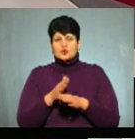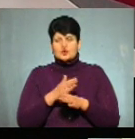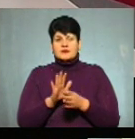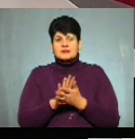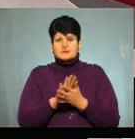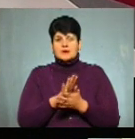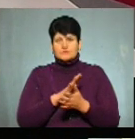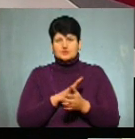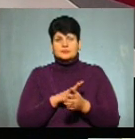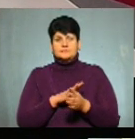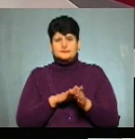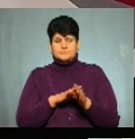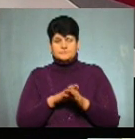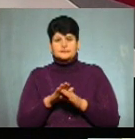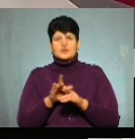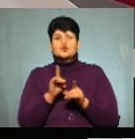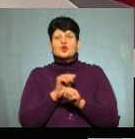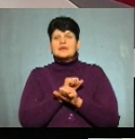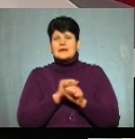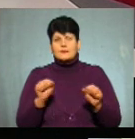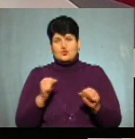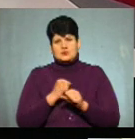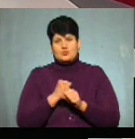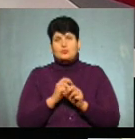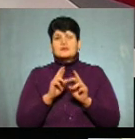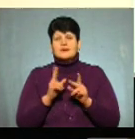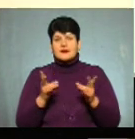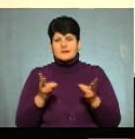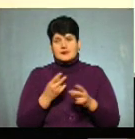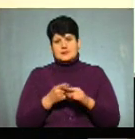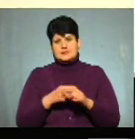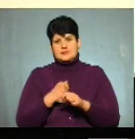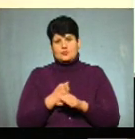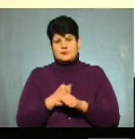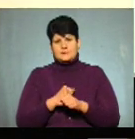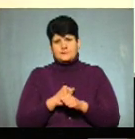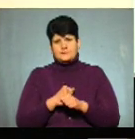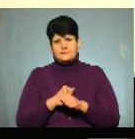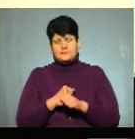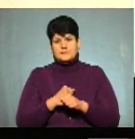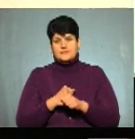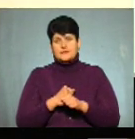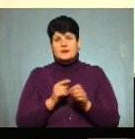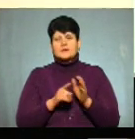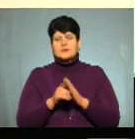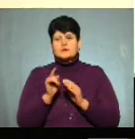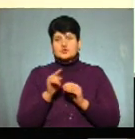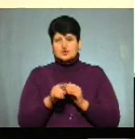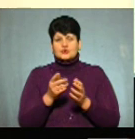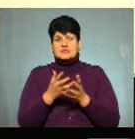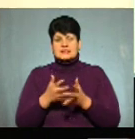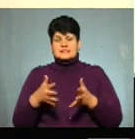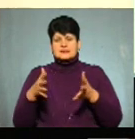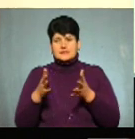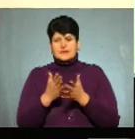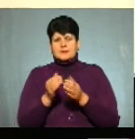була виправдана. Що не можна робити і як потрібно це робити? Ну, безпосередньо, наприклад, в сітки, які наявні на